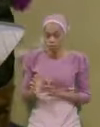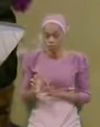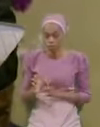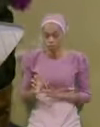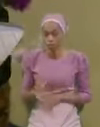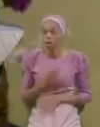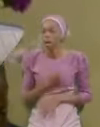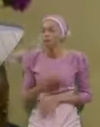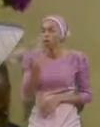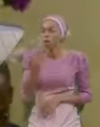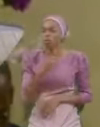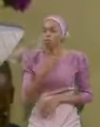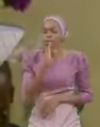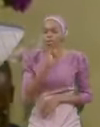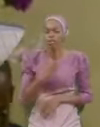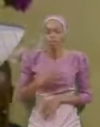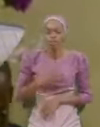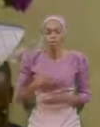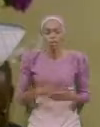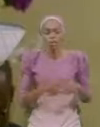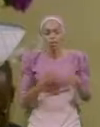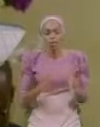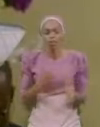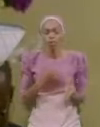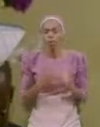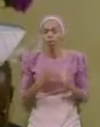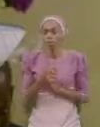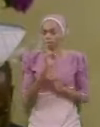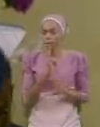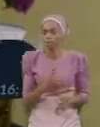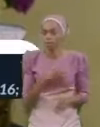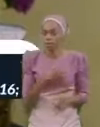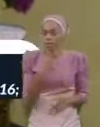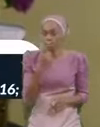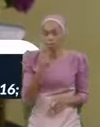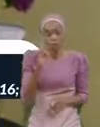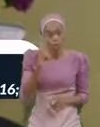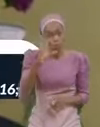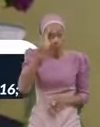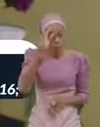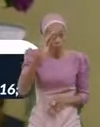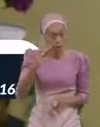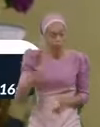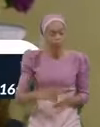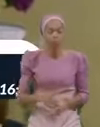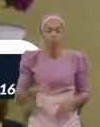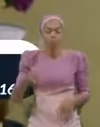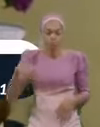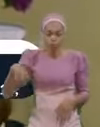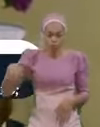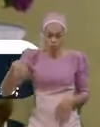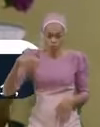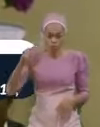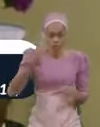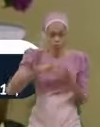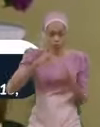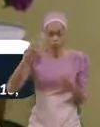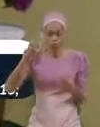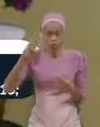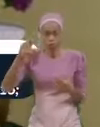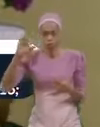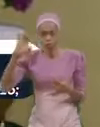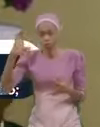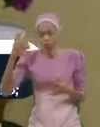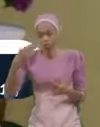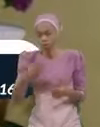mon prochain Jésus pris la parole de un homme descend de Jérusalem à Jéricho il